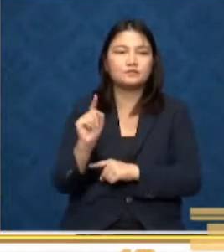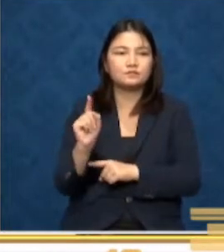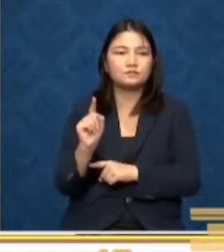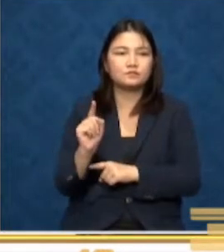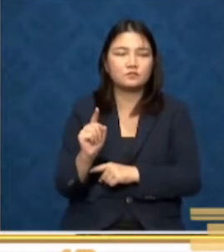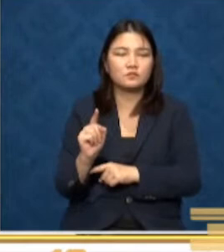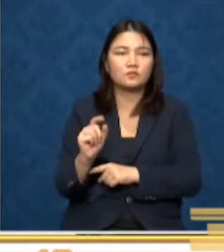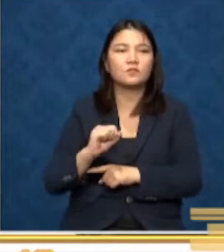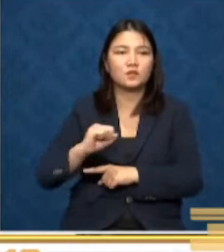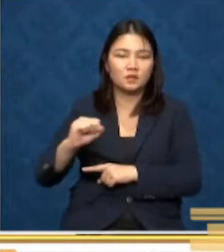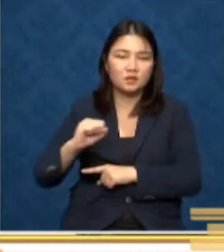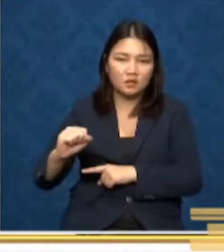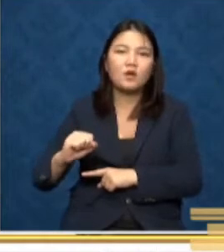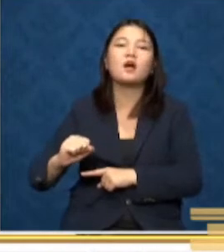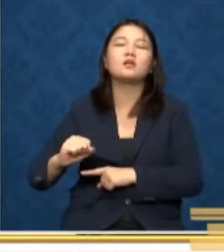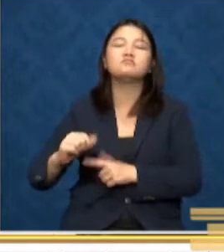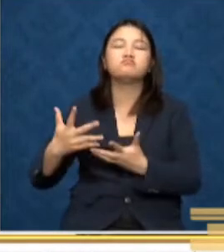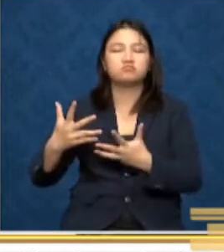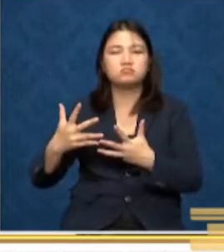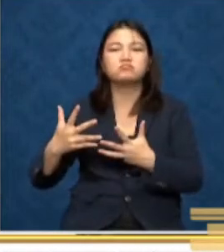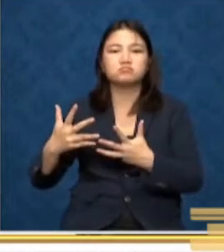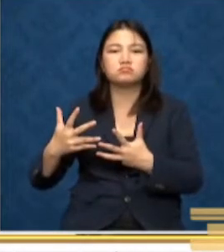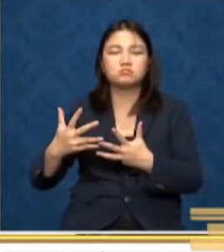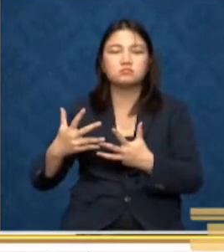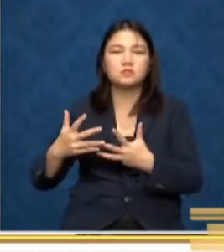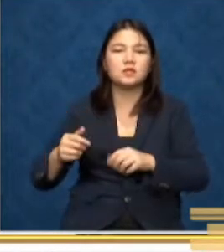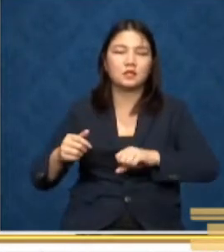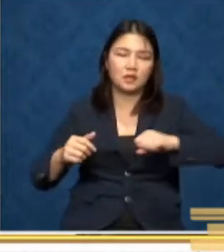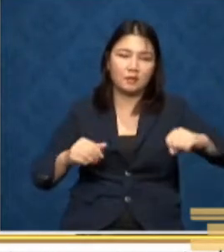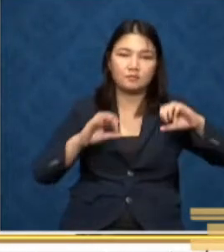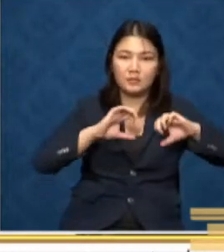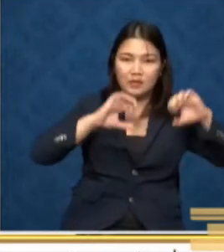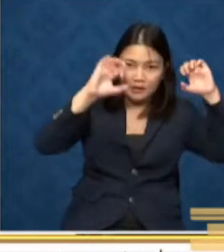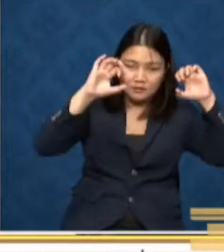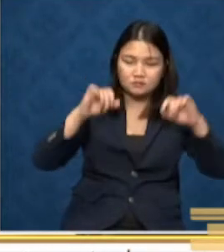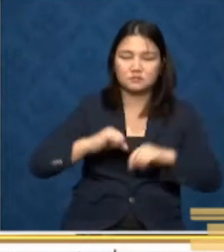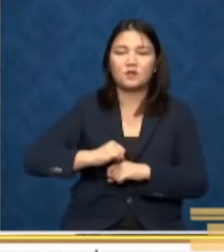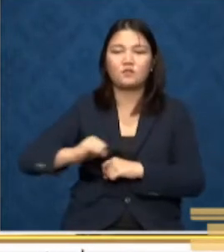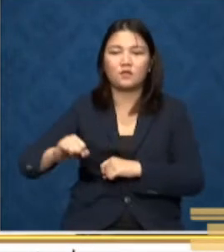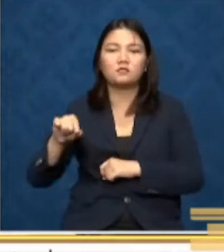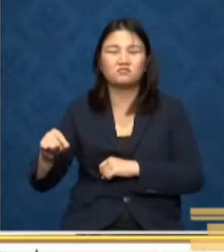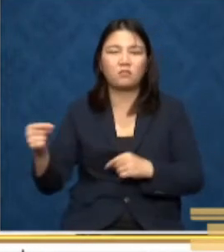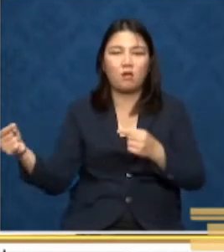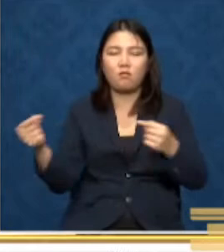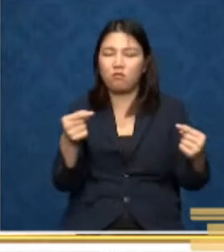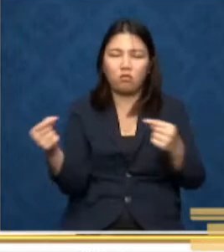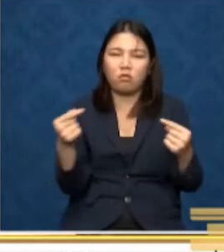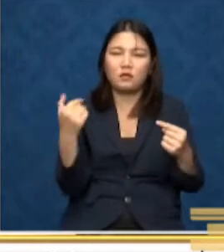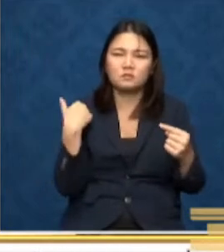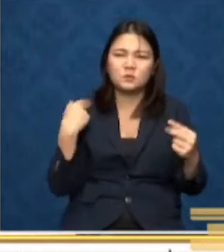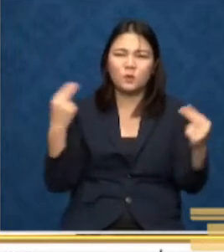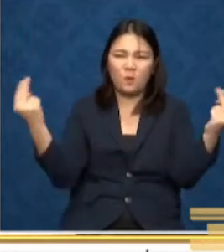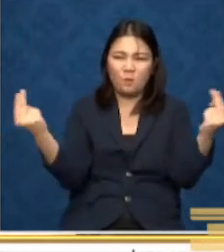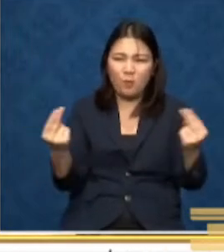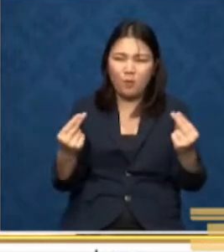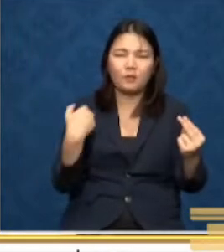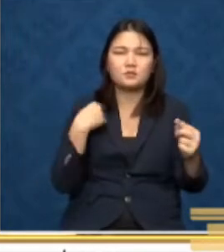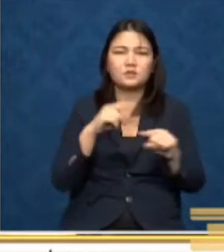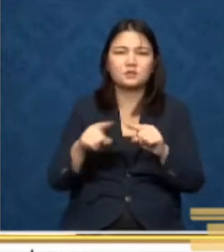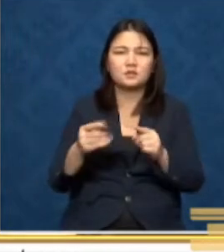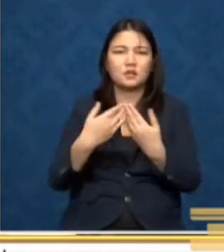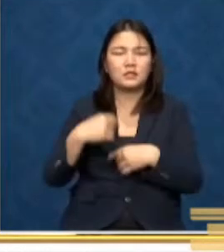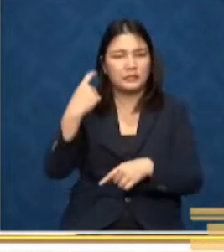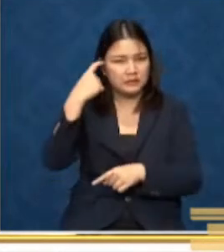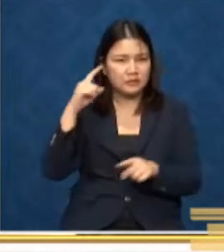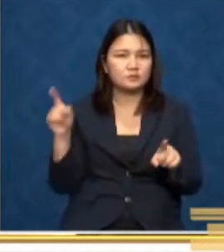งอิสลามิกเอ็กซ์ตรีมิสต์นะคะและก็ฝั่งรัฐนะคะที่มีความสูญเสียอย่างต่อเนื่องค่ะเพราะฉะนั้นดิฉันคิดว่ายัตติของคุณ